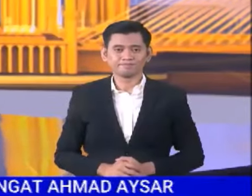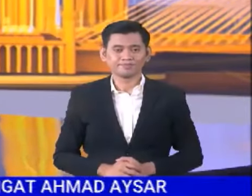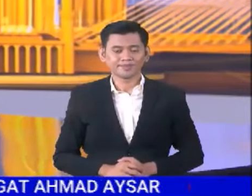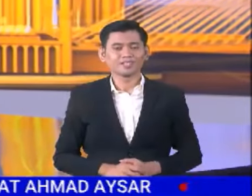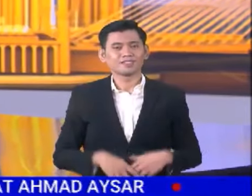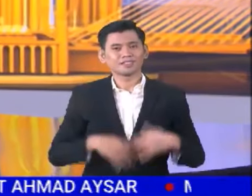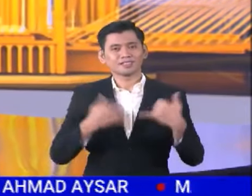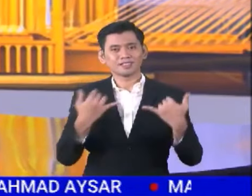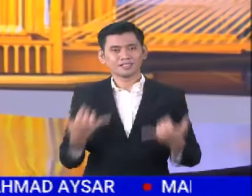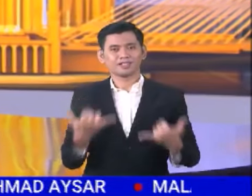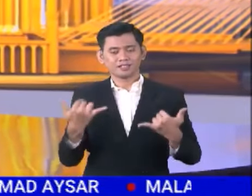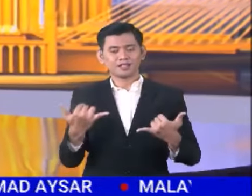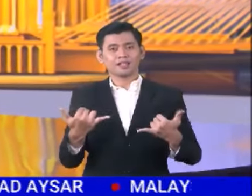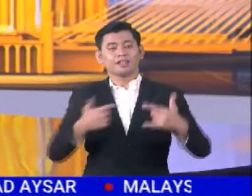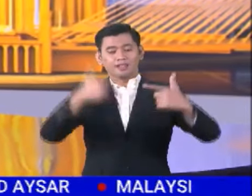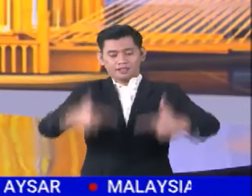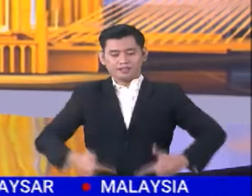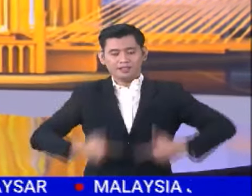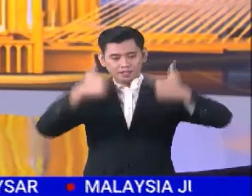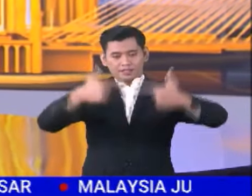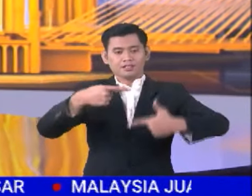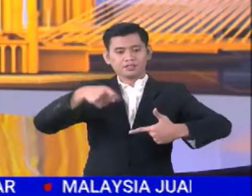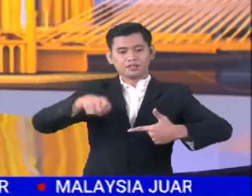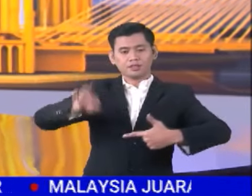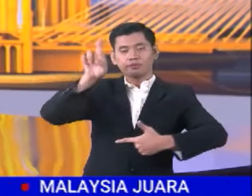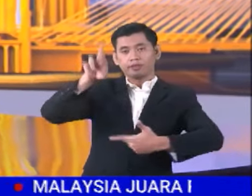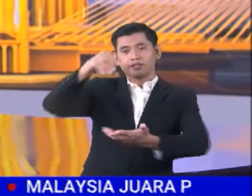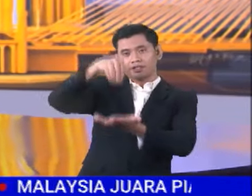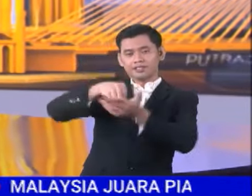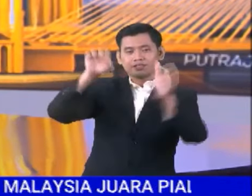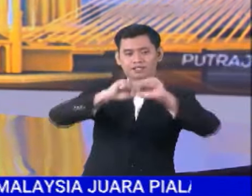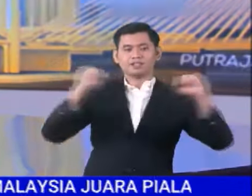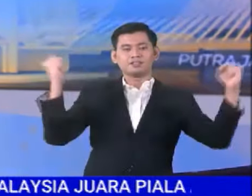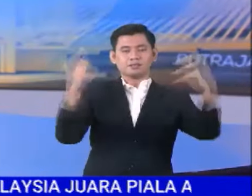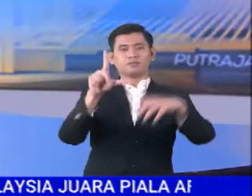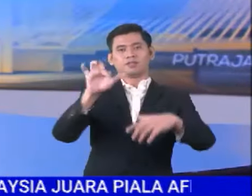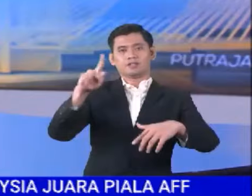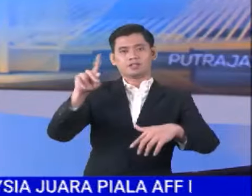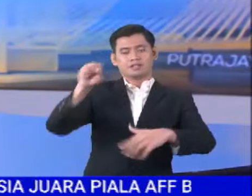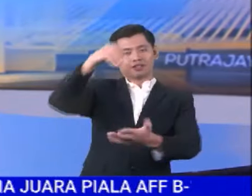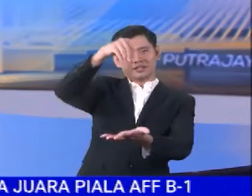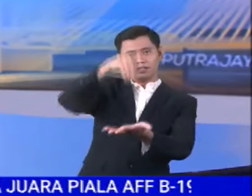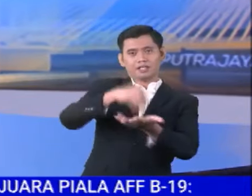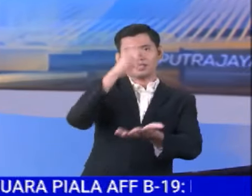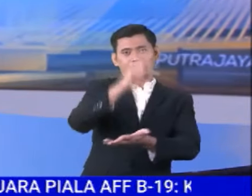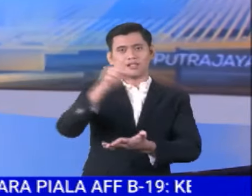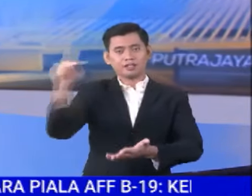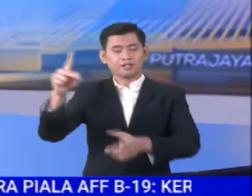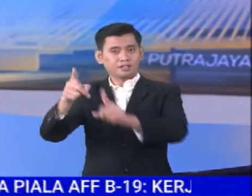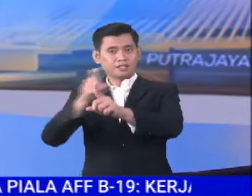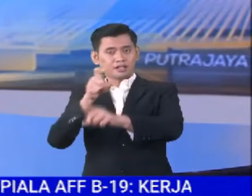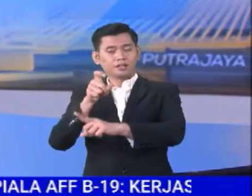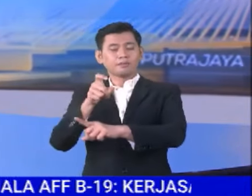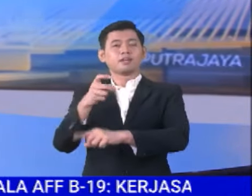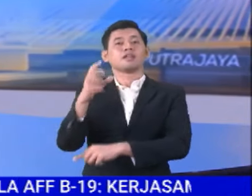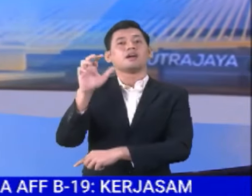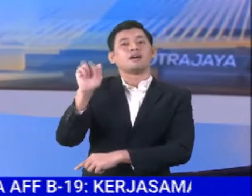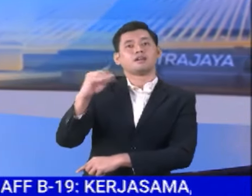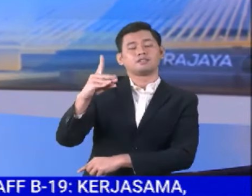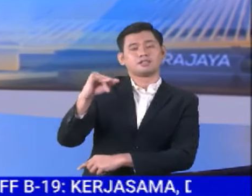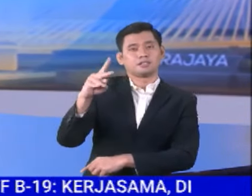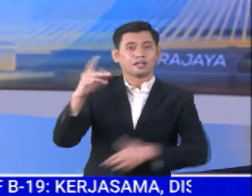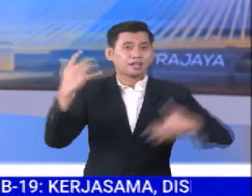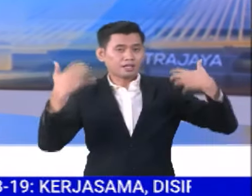hal ini pula melibatkan aksi ligasofa diesel jam Jika Kota Kinabalu malam tadi penyerang dari agentina Fernando forestieri